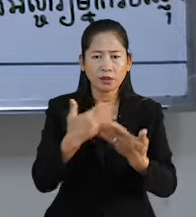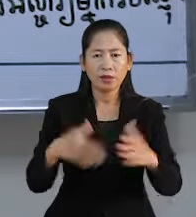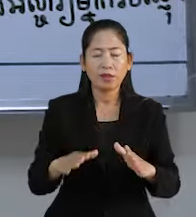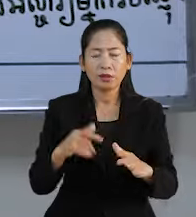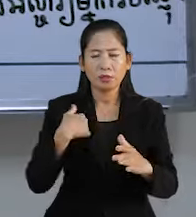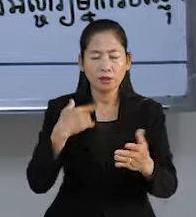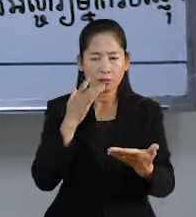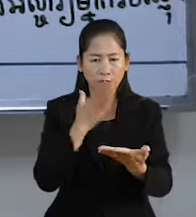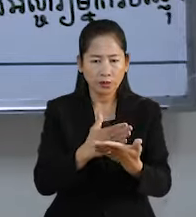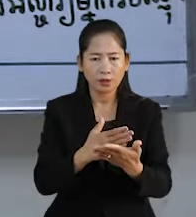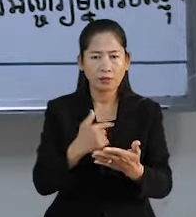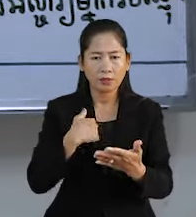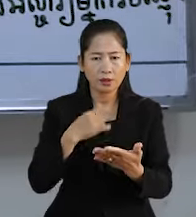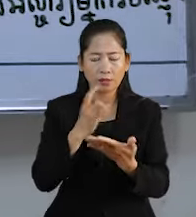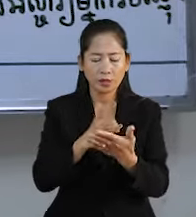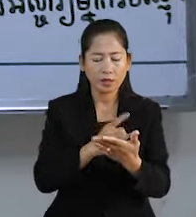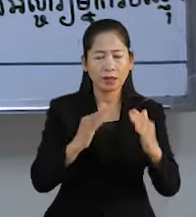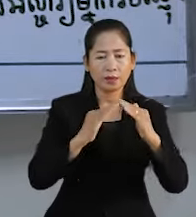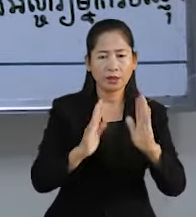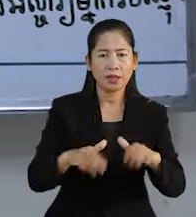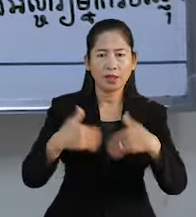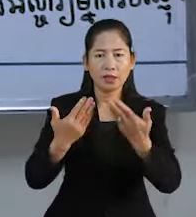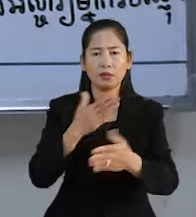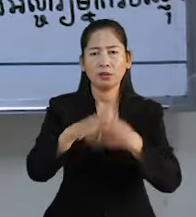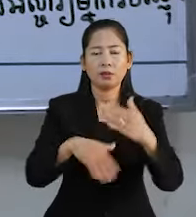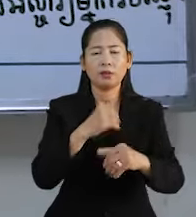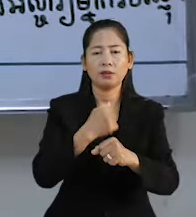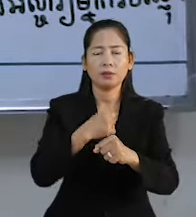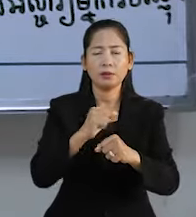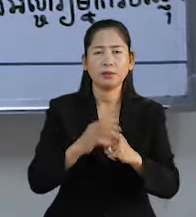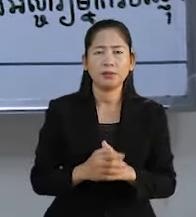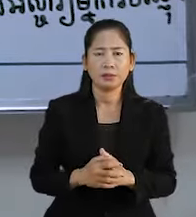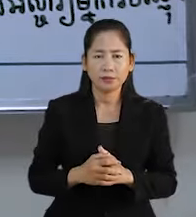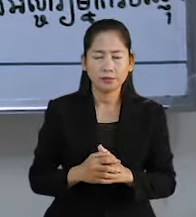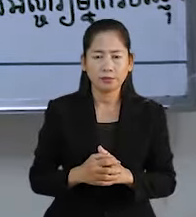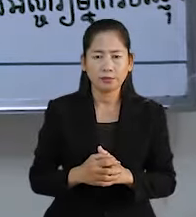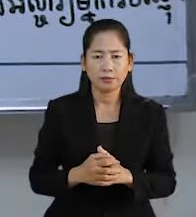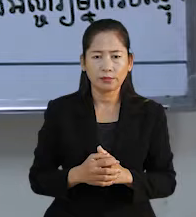ចឹងមុននឹងបញ្ចប់មេរៀនអ្នកគ្រូមានកិច្ចការផ្ទះមួយជូនកូនទាំងអស់គ្នាធ្វើណាកូនណា